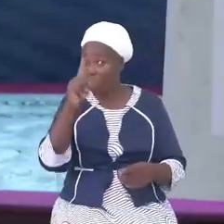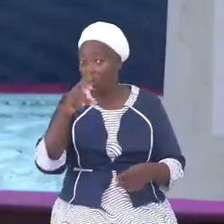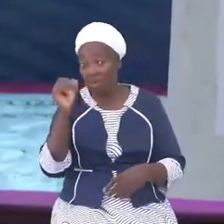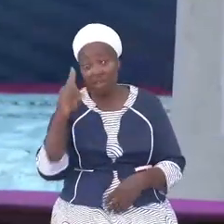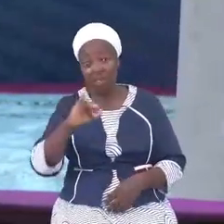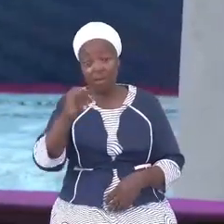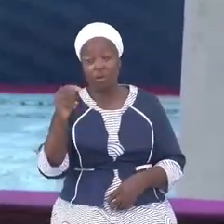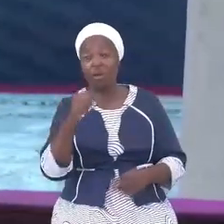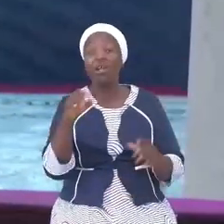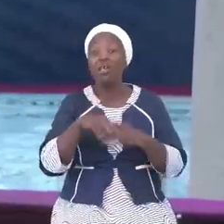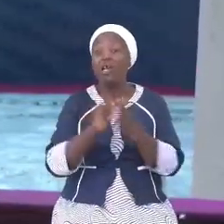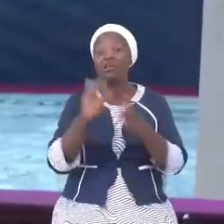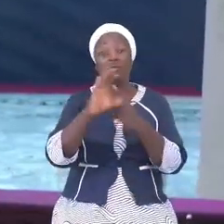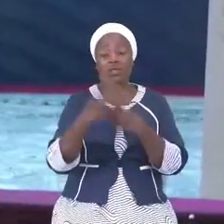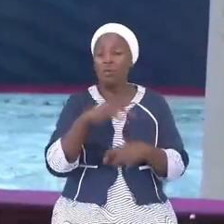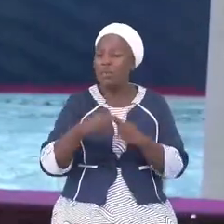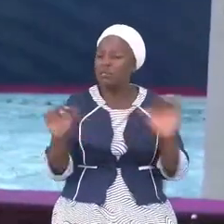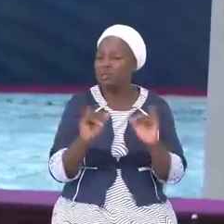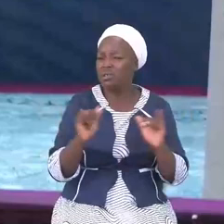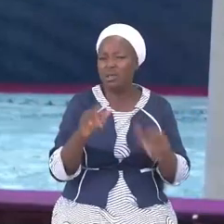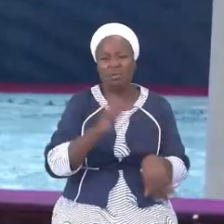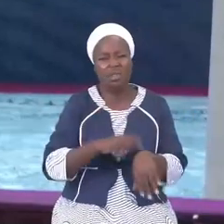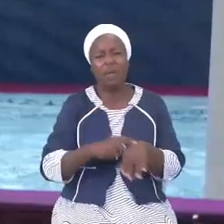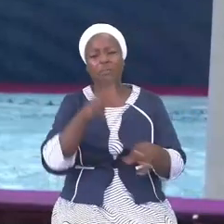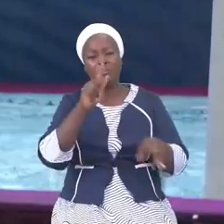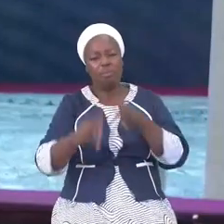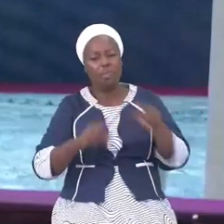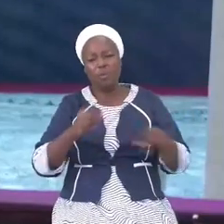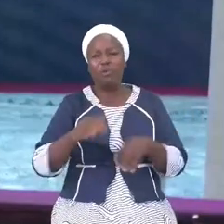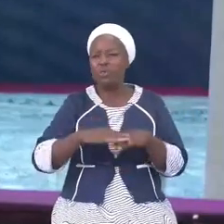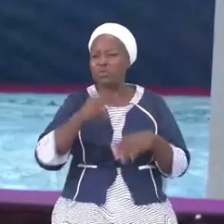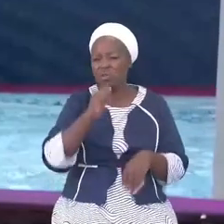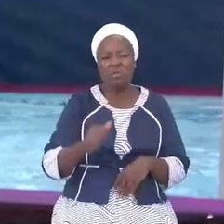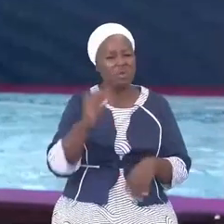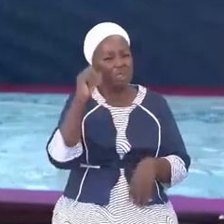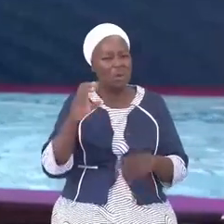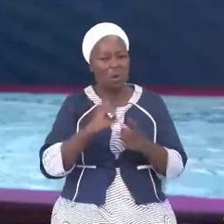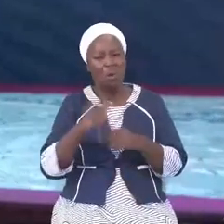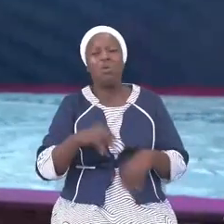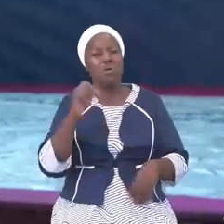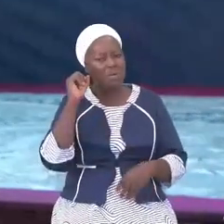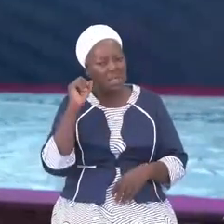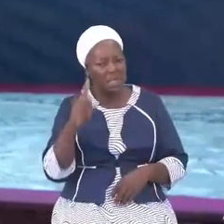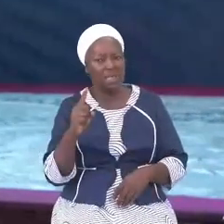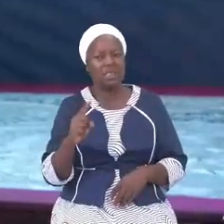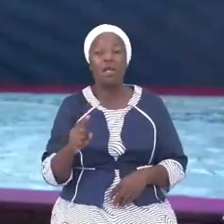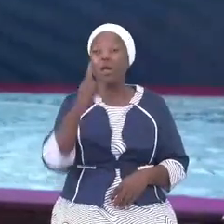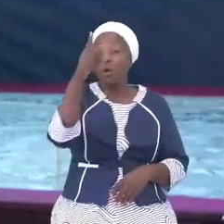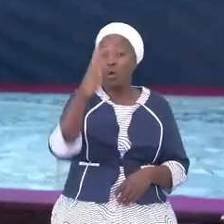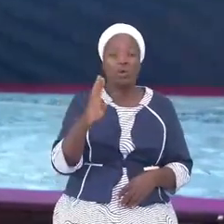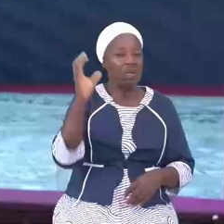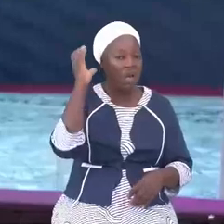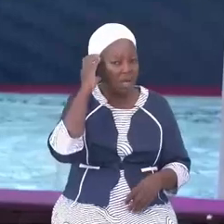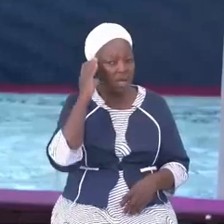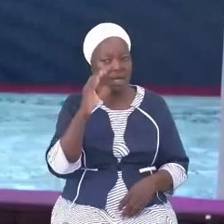de même, que les gens comprennent ou que les gens ne comprennent pas, Dieu a écouté sa prière et